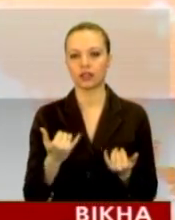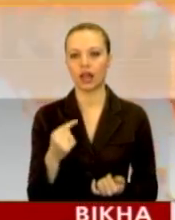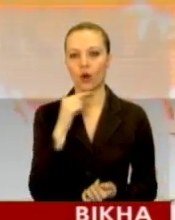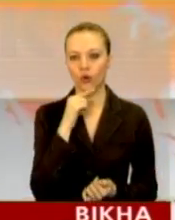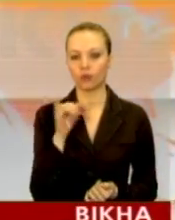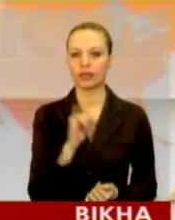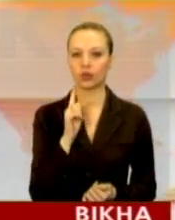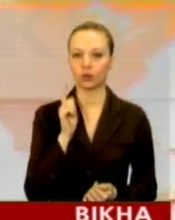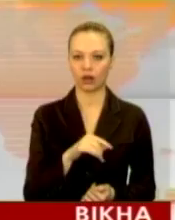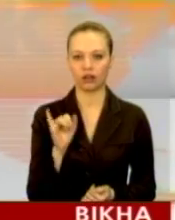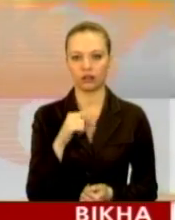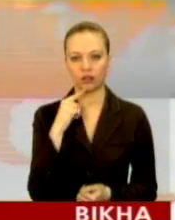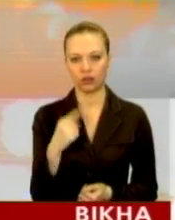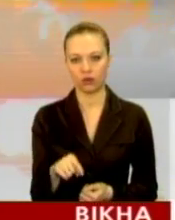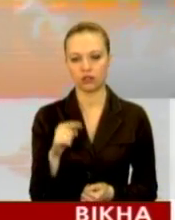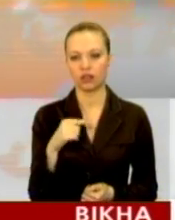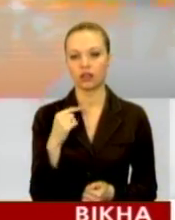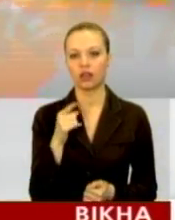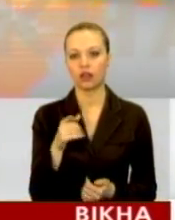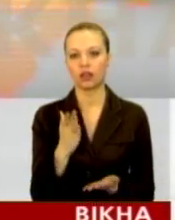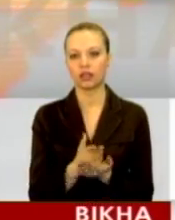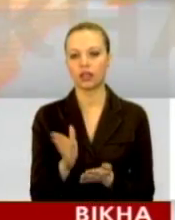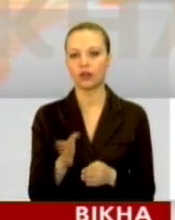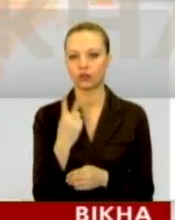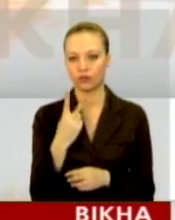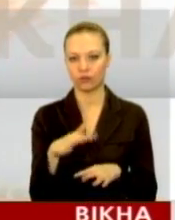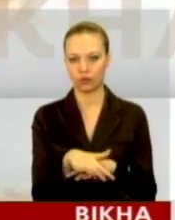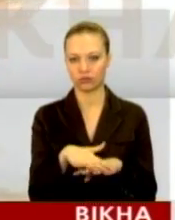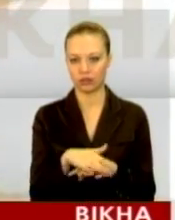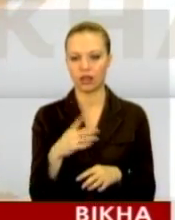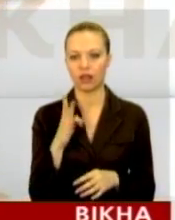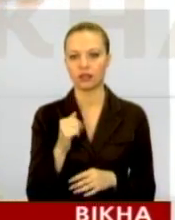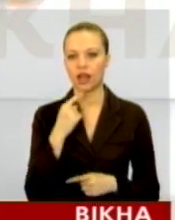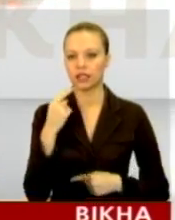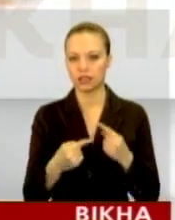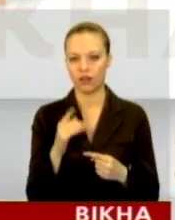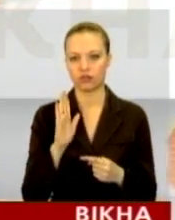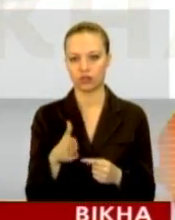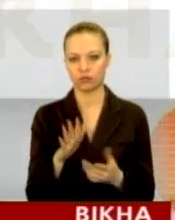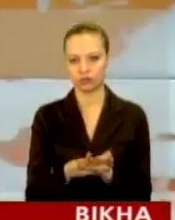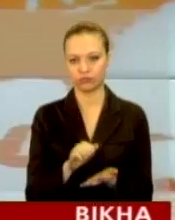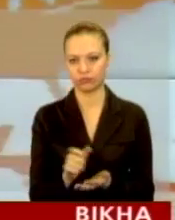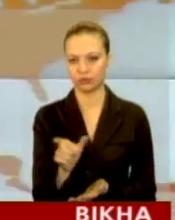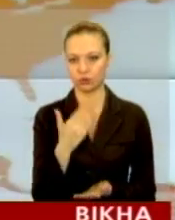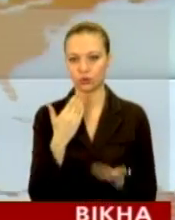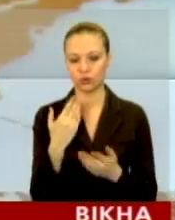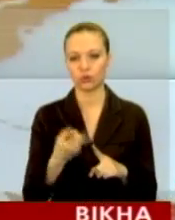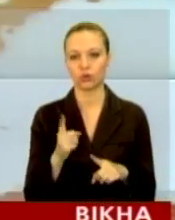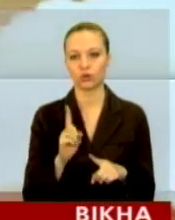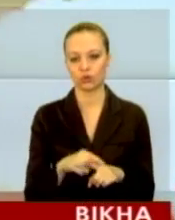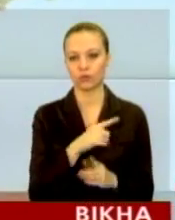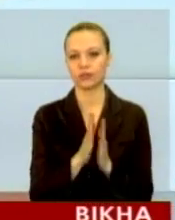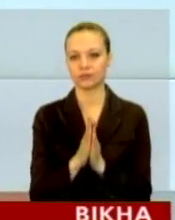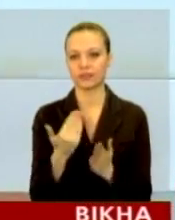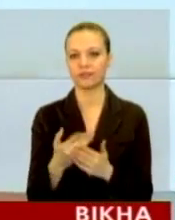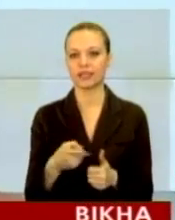економік і України, і Росії. Ув'є клин між народами двох країн, назавжди затьмаривши їхні стосунки. Тому звернувся